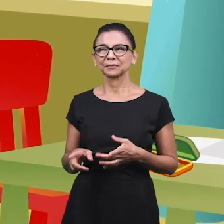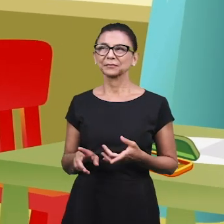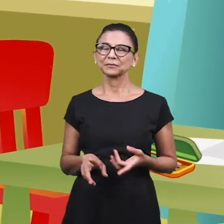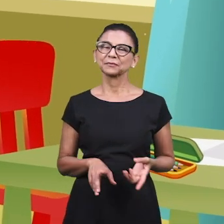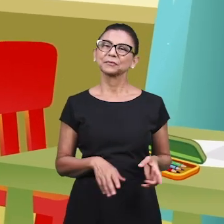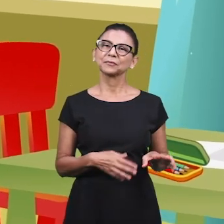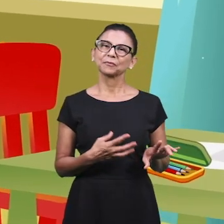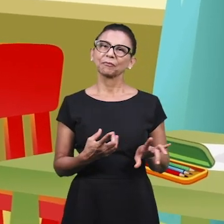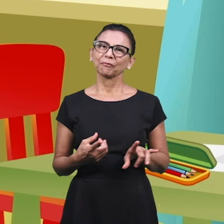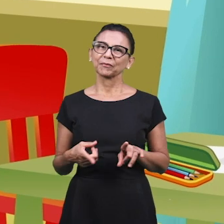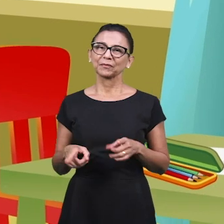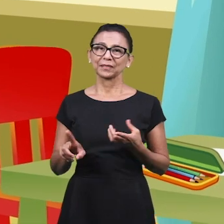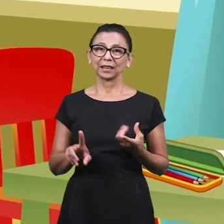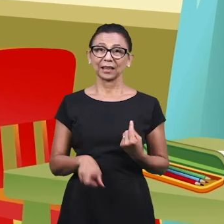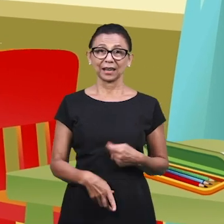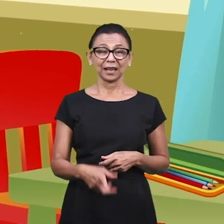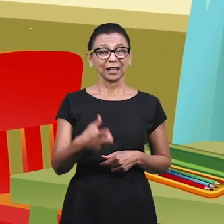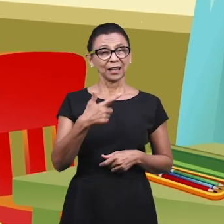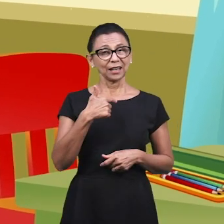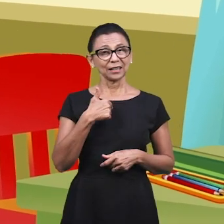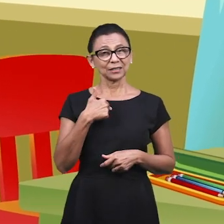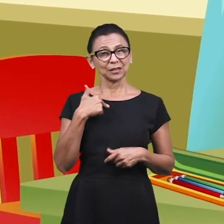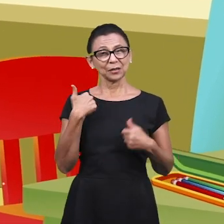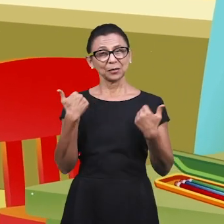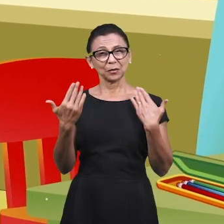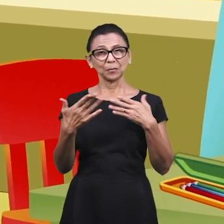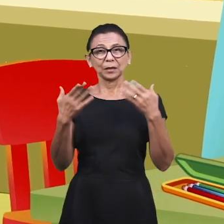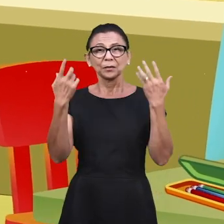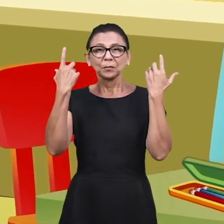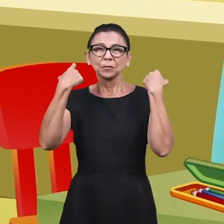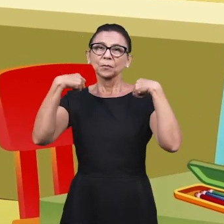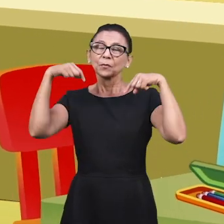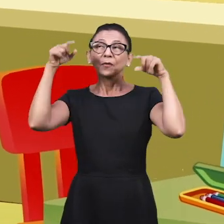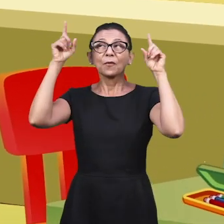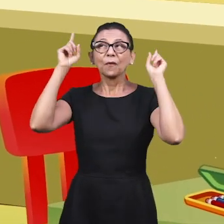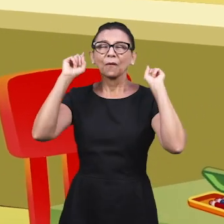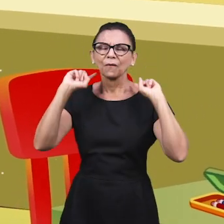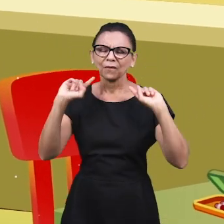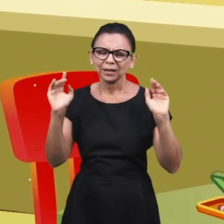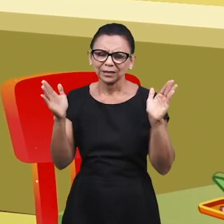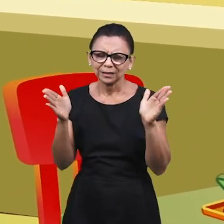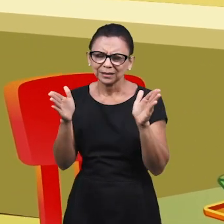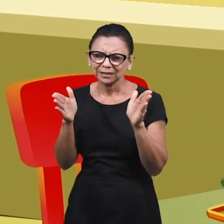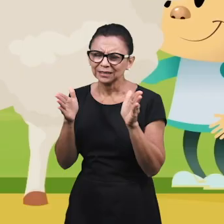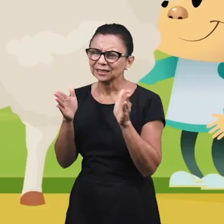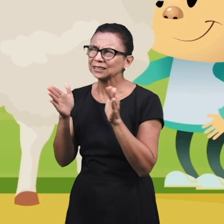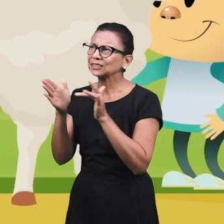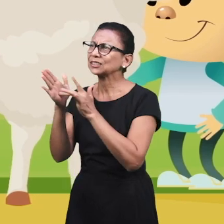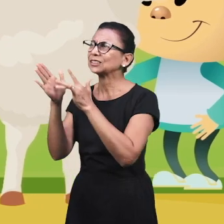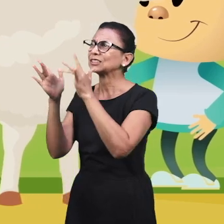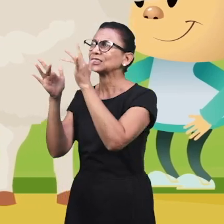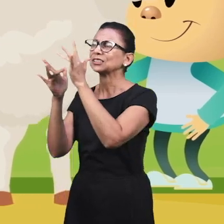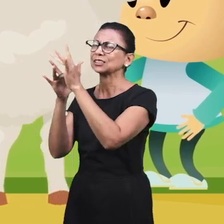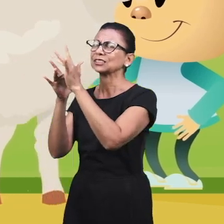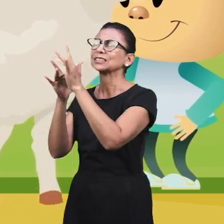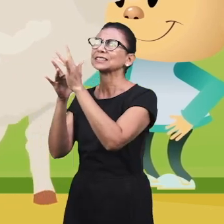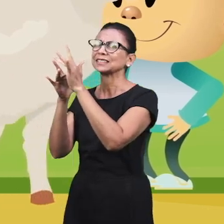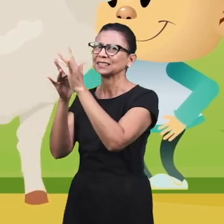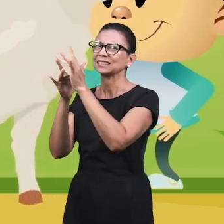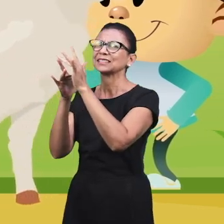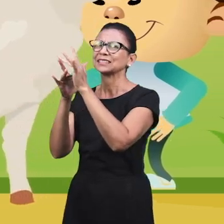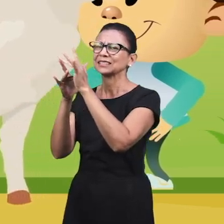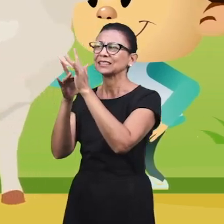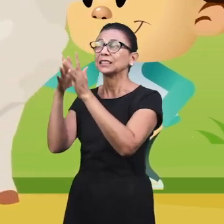Uma ovelhinha de Jesus eu sou, sempre está comigo,